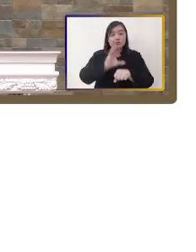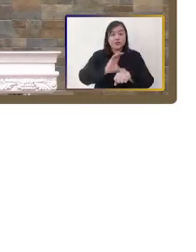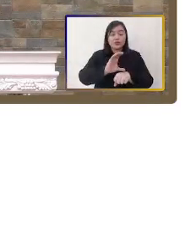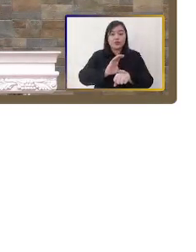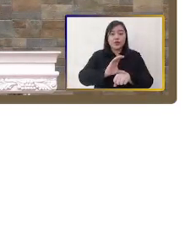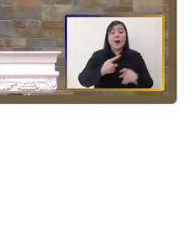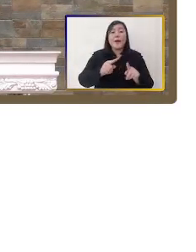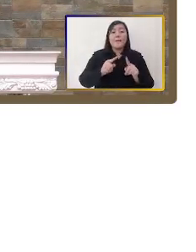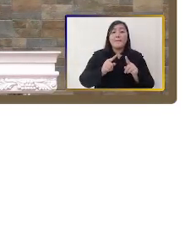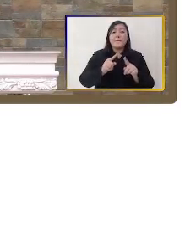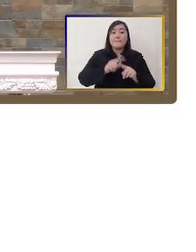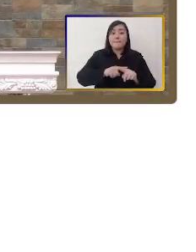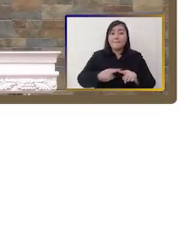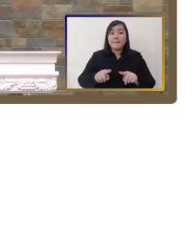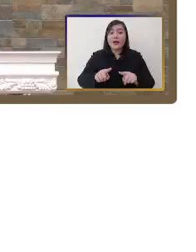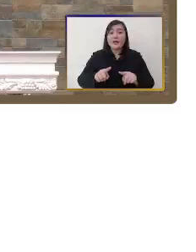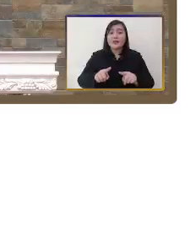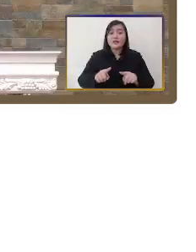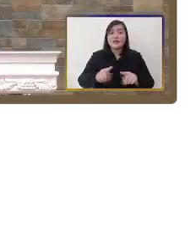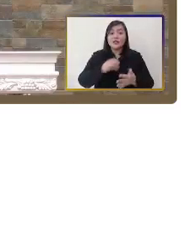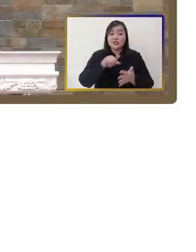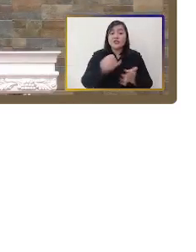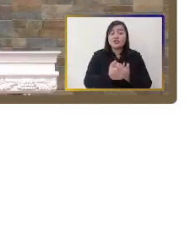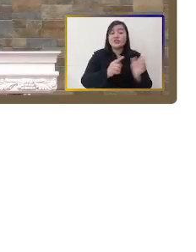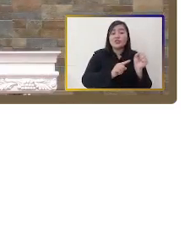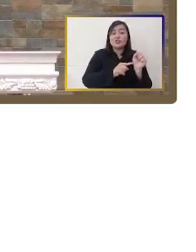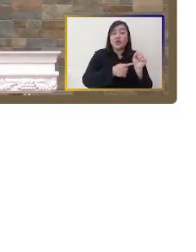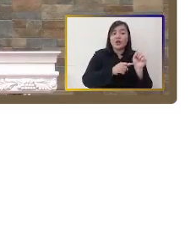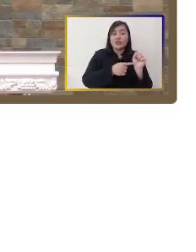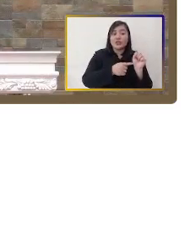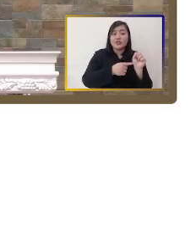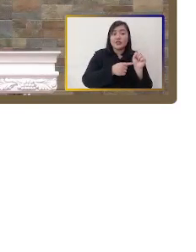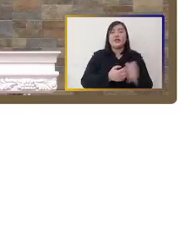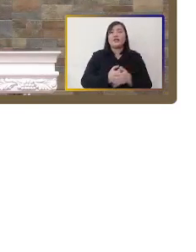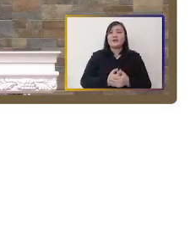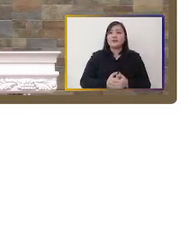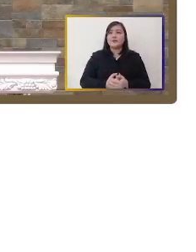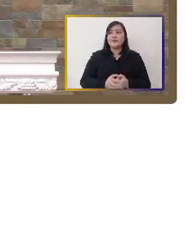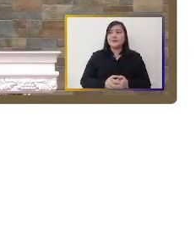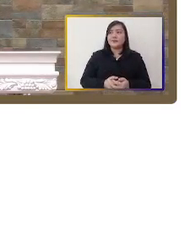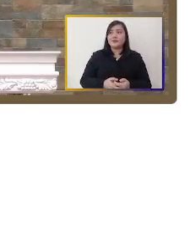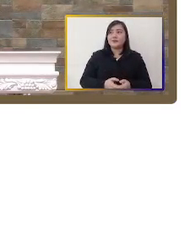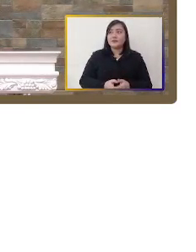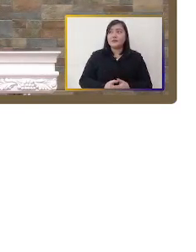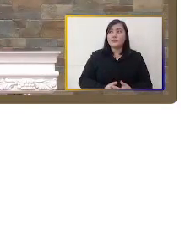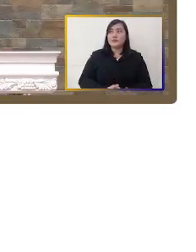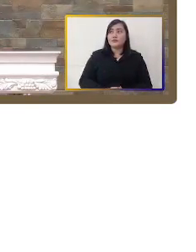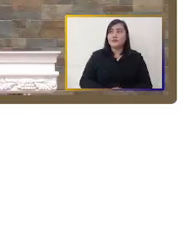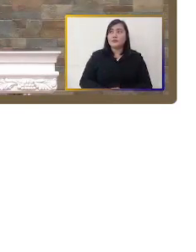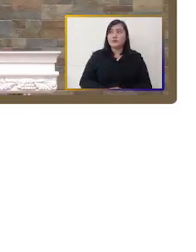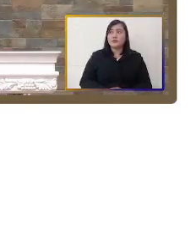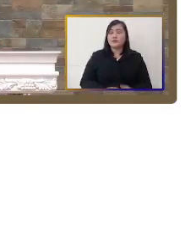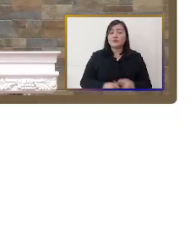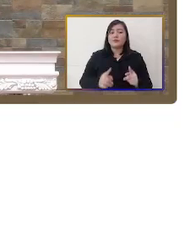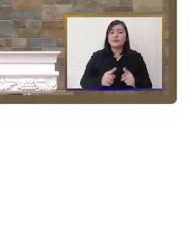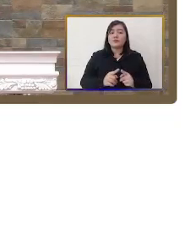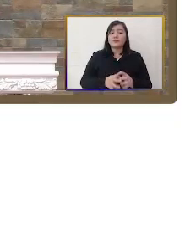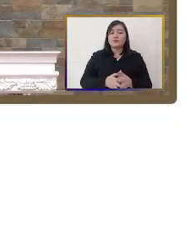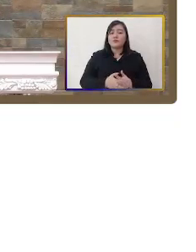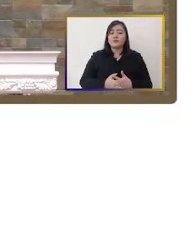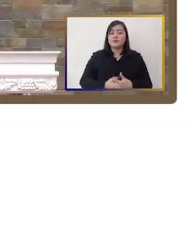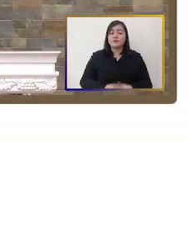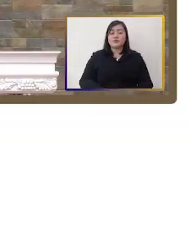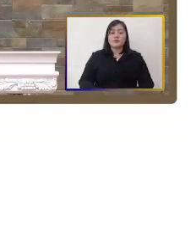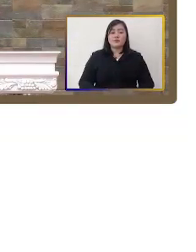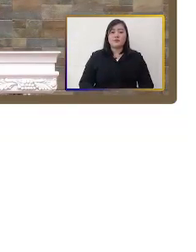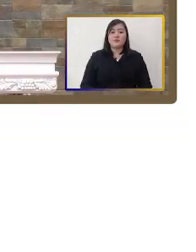gradual perversions pa lamang po nila yan and corruption sa teachings. Now, para masabi nyo po na hindi tayo naninira dito mga